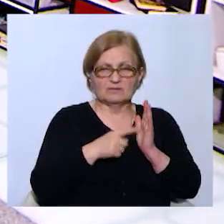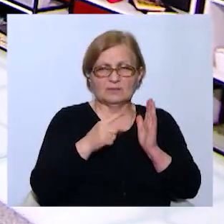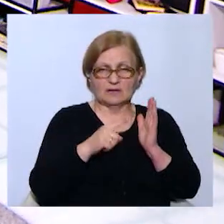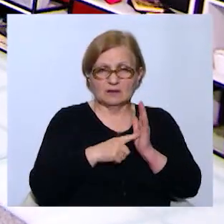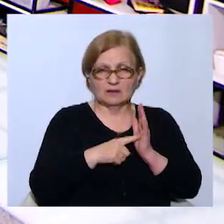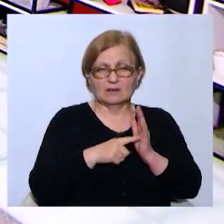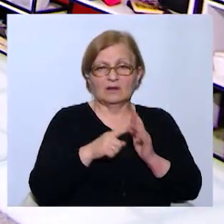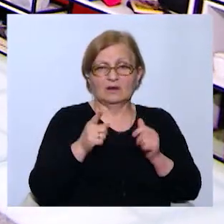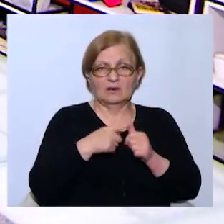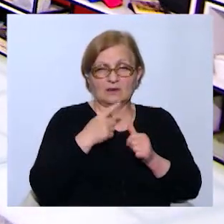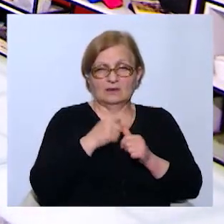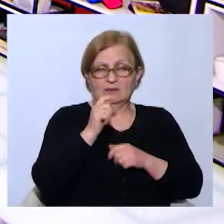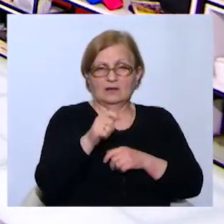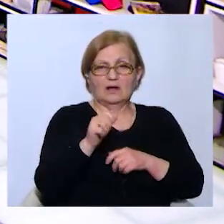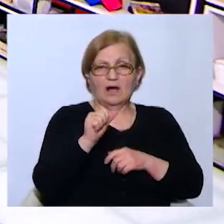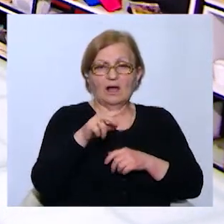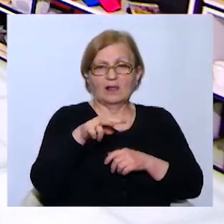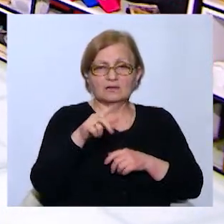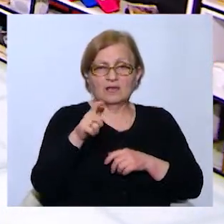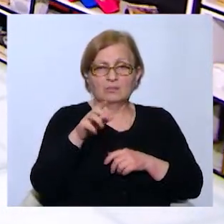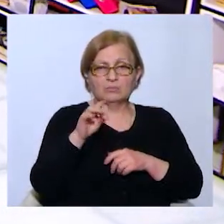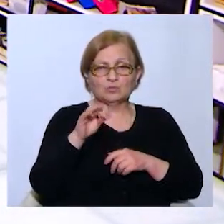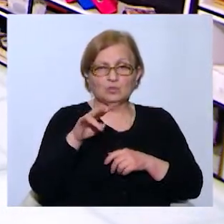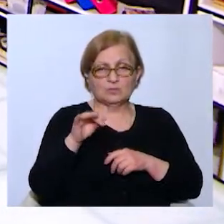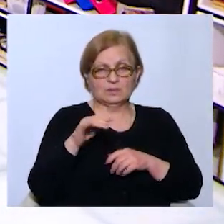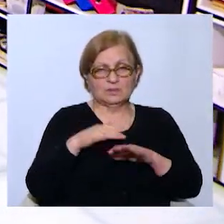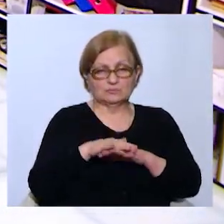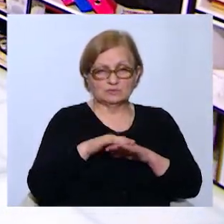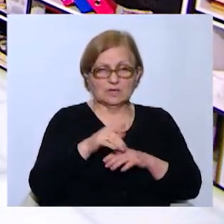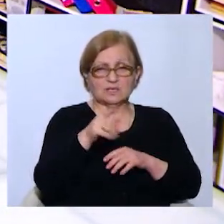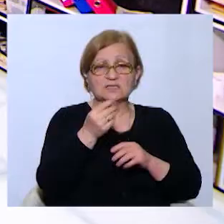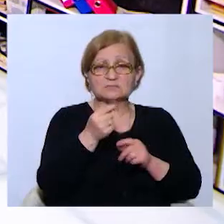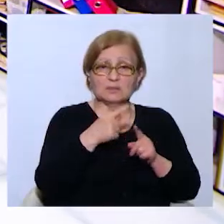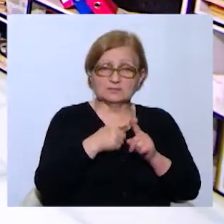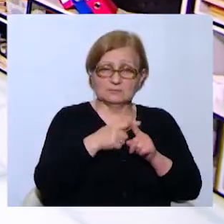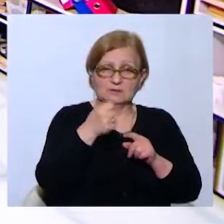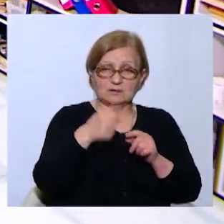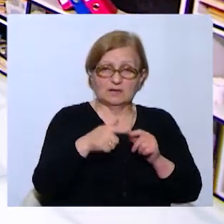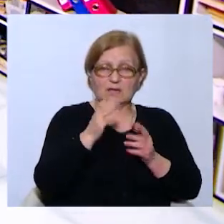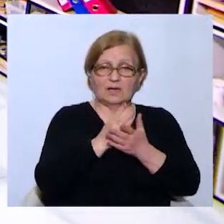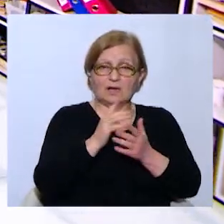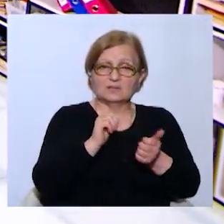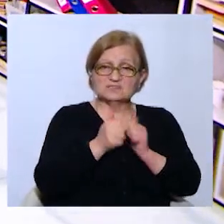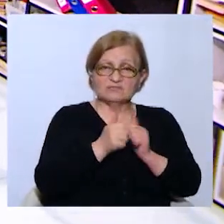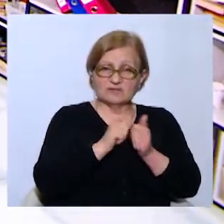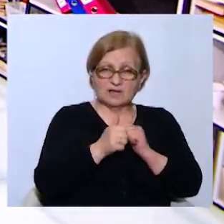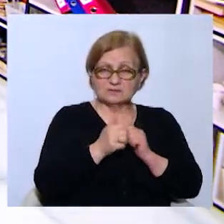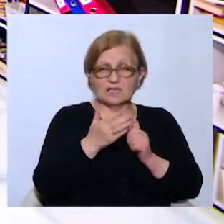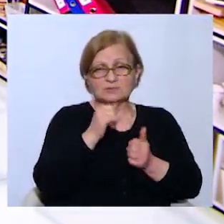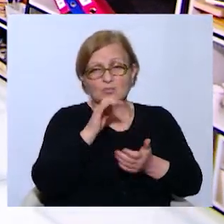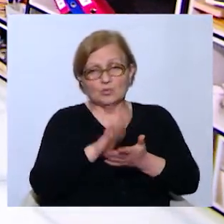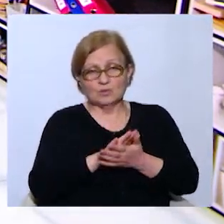და ხარისხება ეწოდება ალგებრული გამოსახულება. მათემატიკური გამოსახულება, რომელიც შეიცავს ცვლადს ან ცვლადებს,